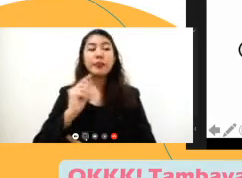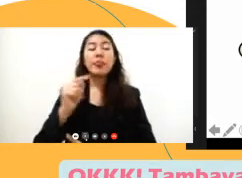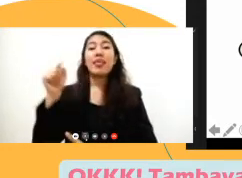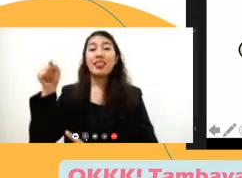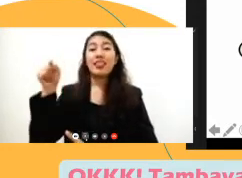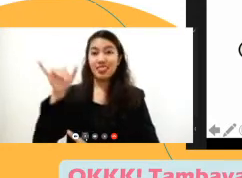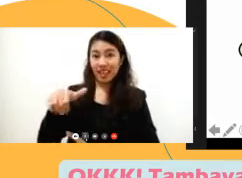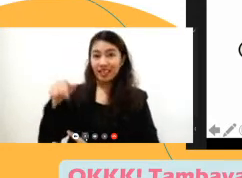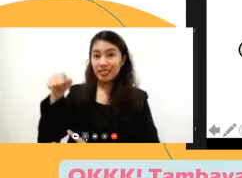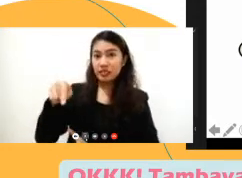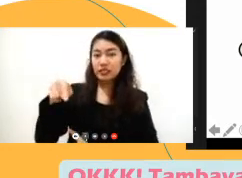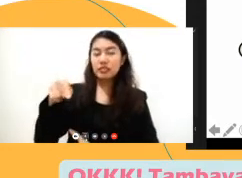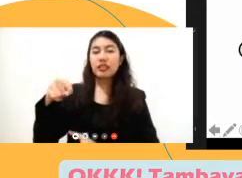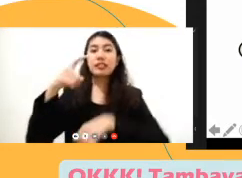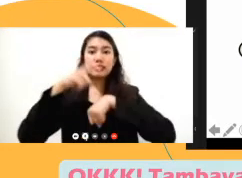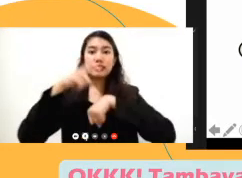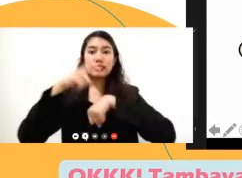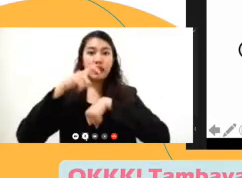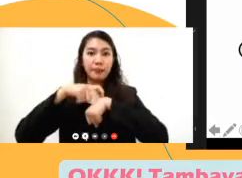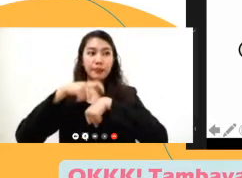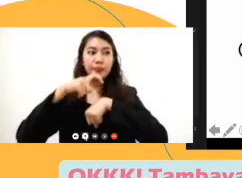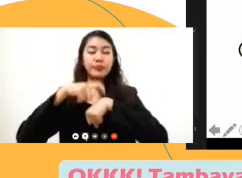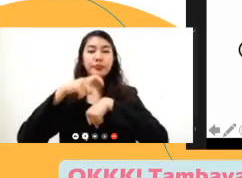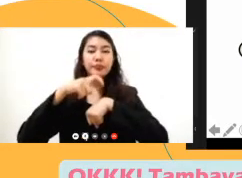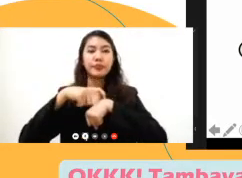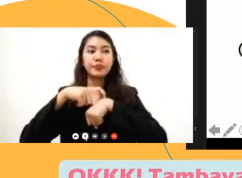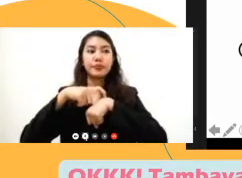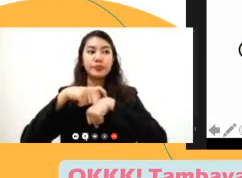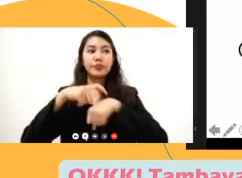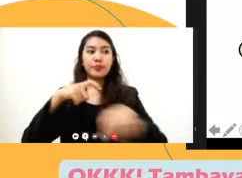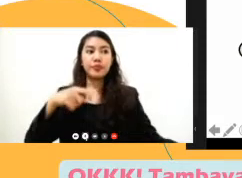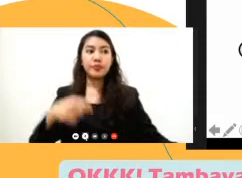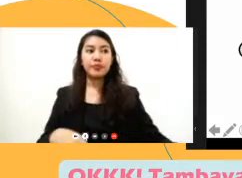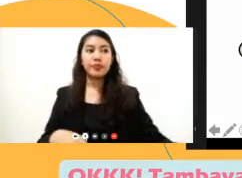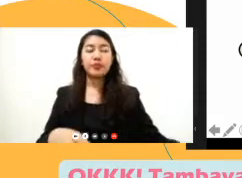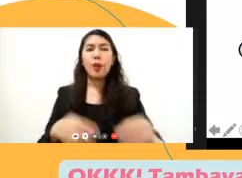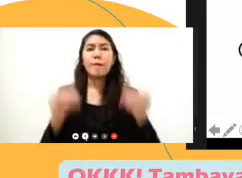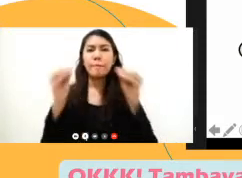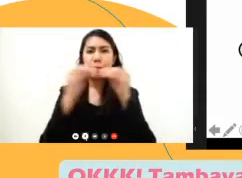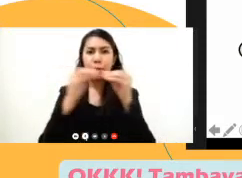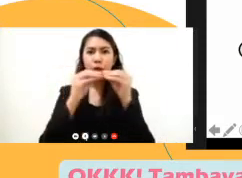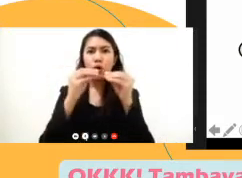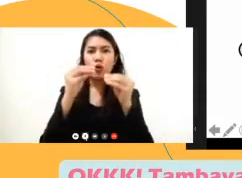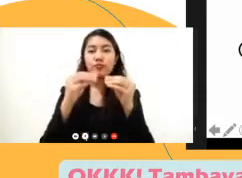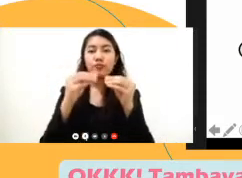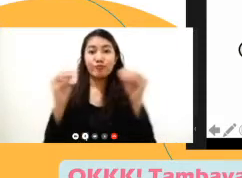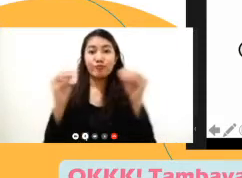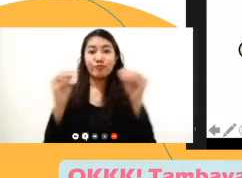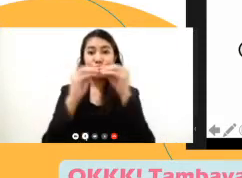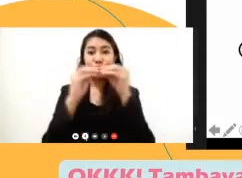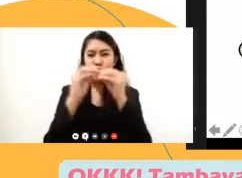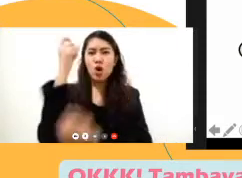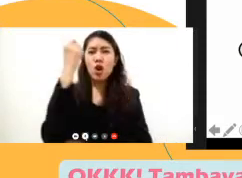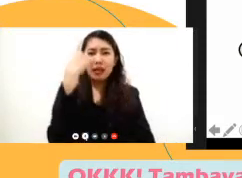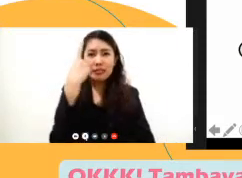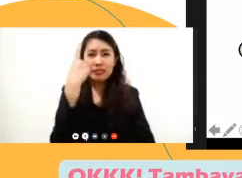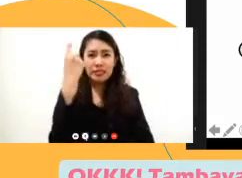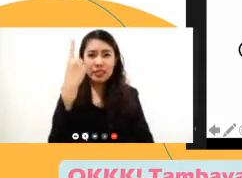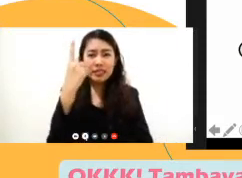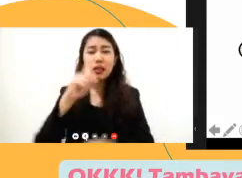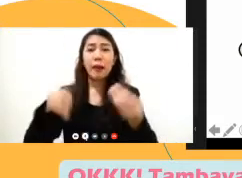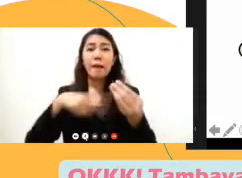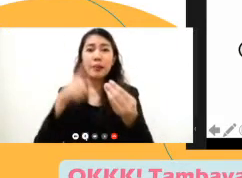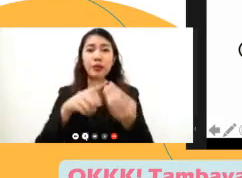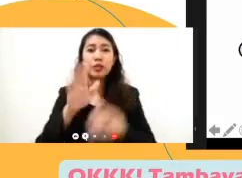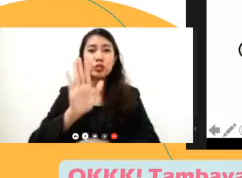oras upang tunay na maunawaan ang higit pa tungkol sa iyong karanasan. So inaalam natin